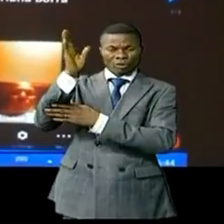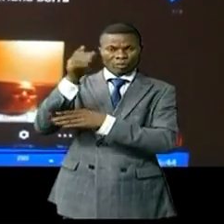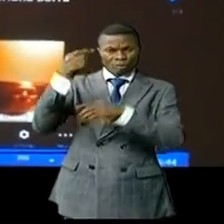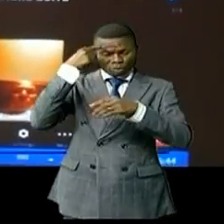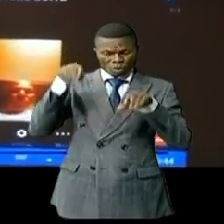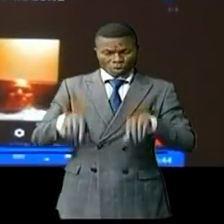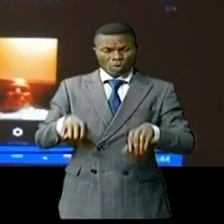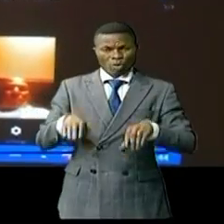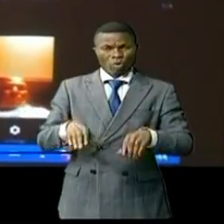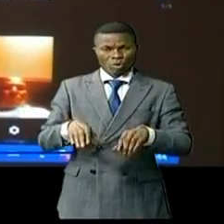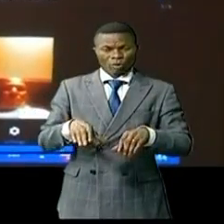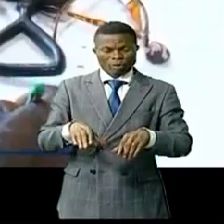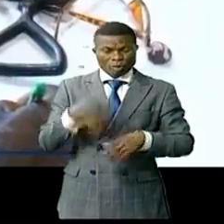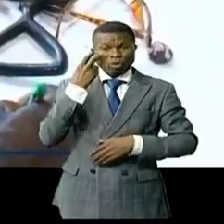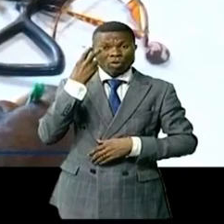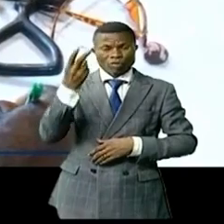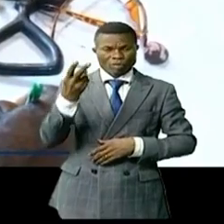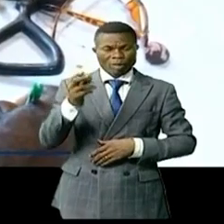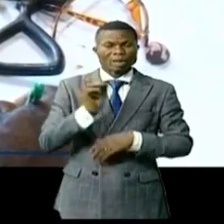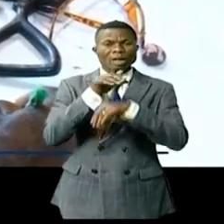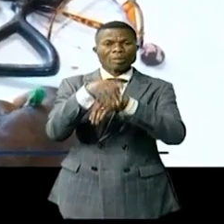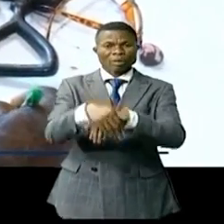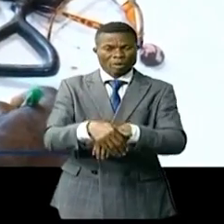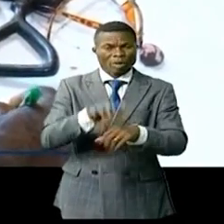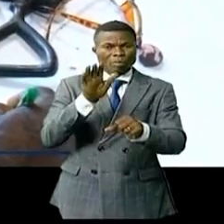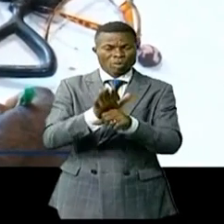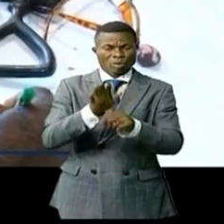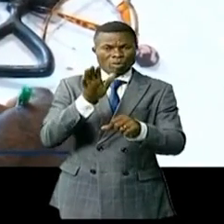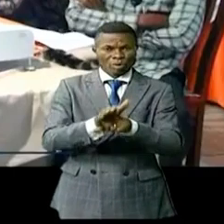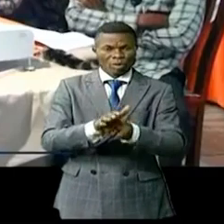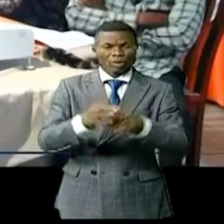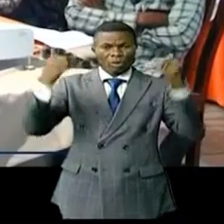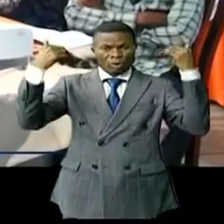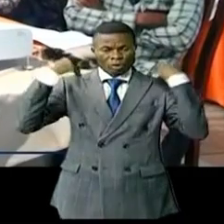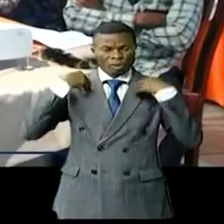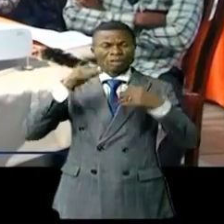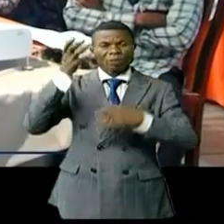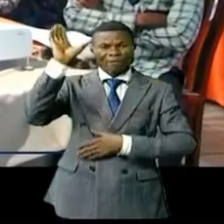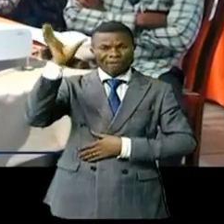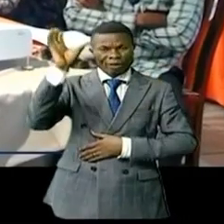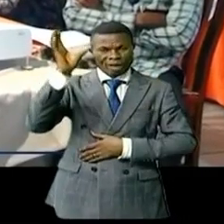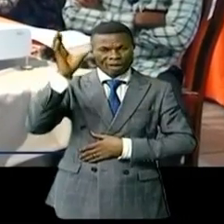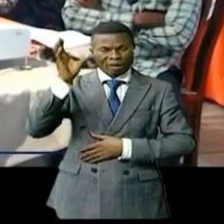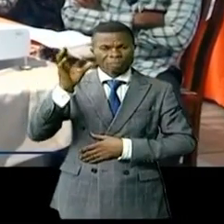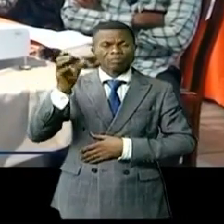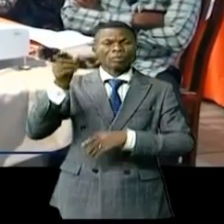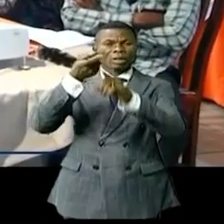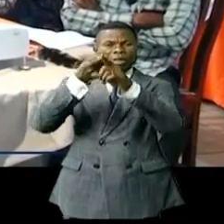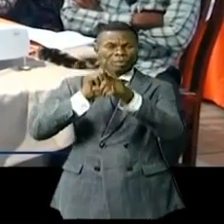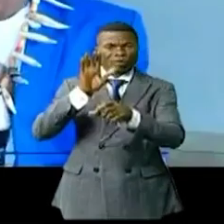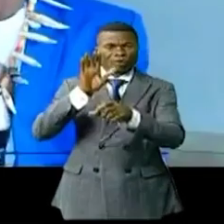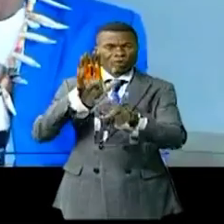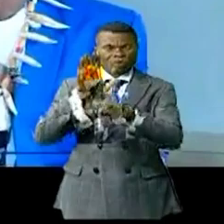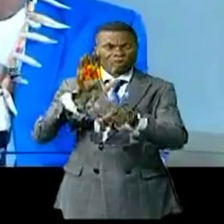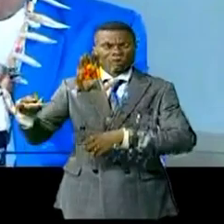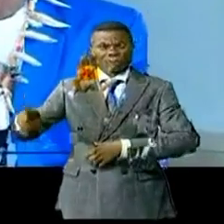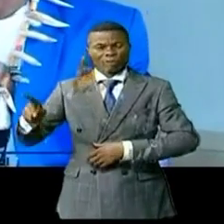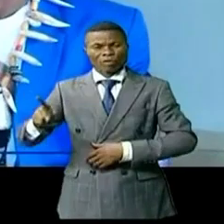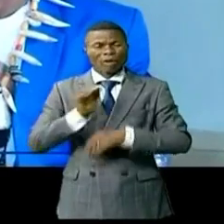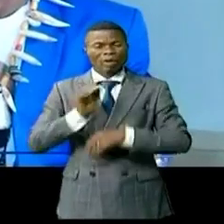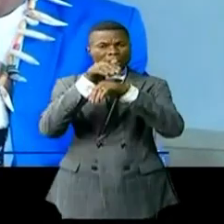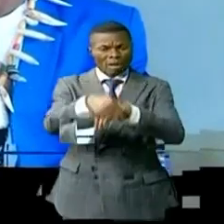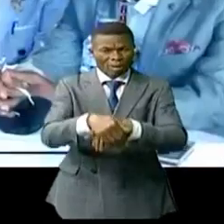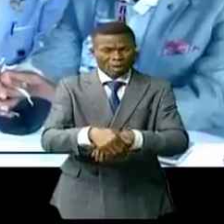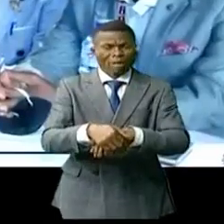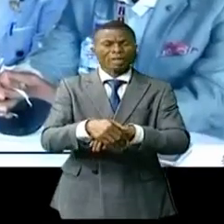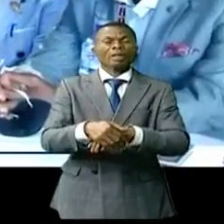congolais, on a noté la participation très active des autorités coutumières venues dans différentes provinces pour participer